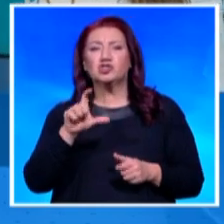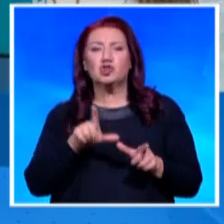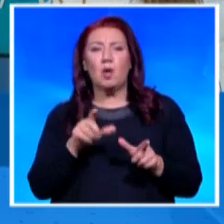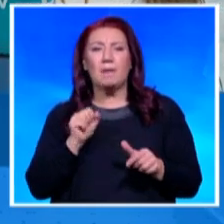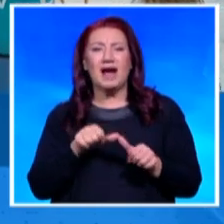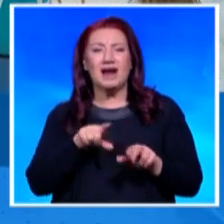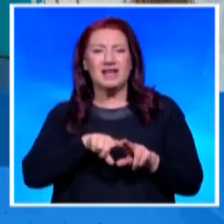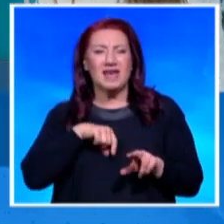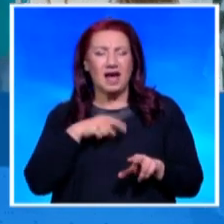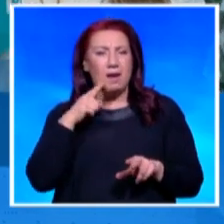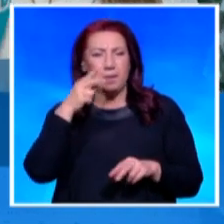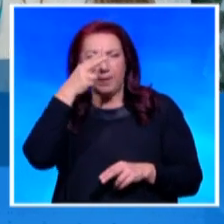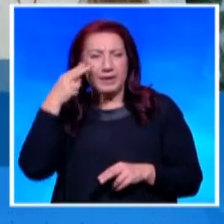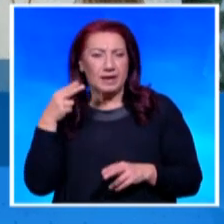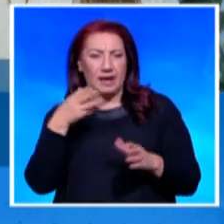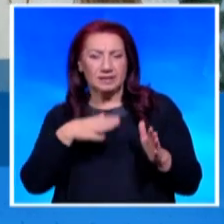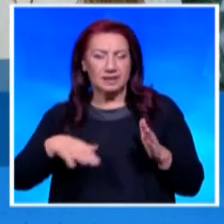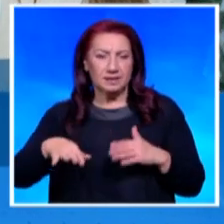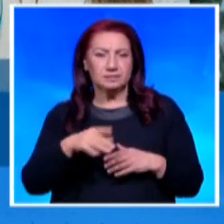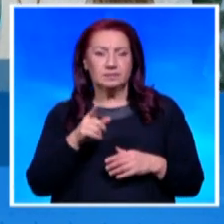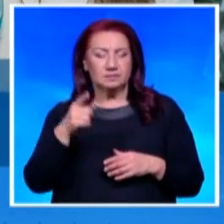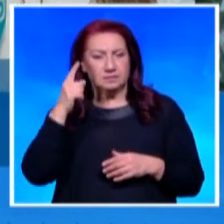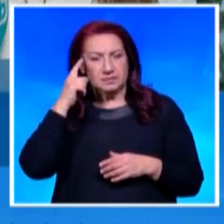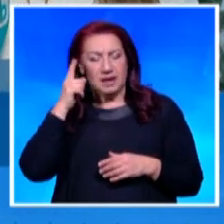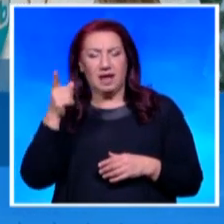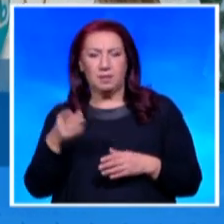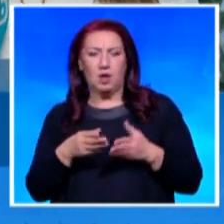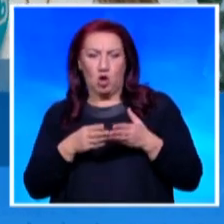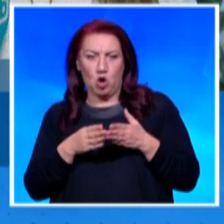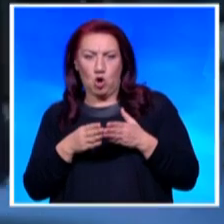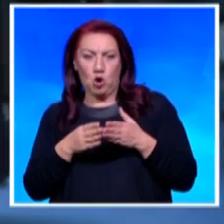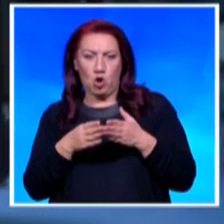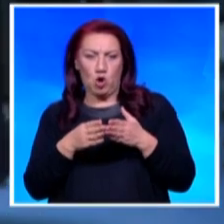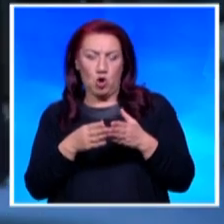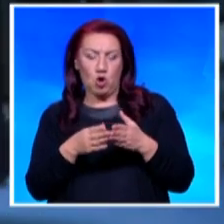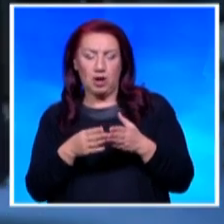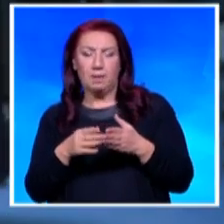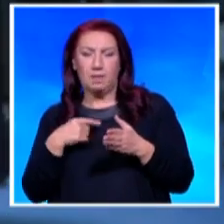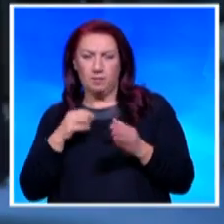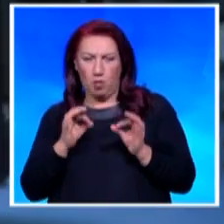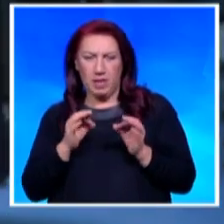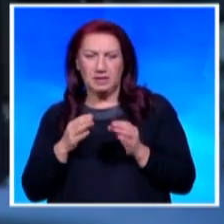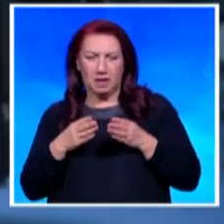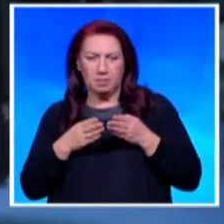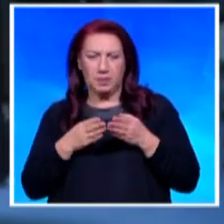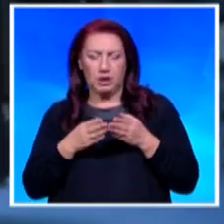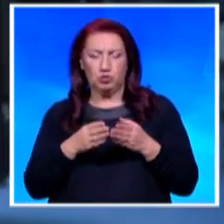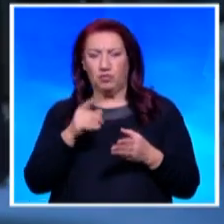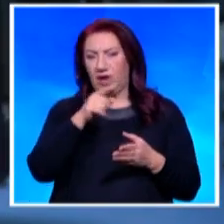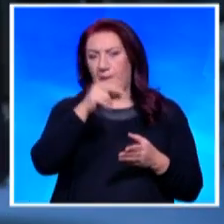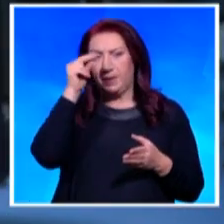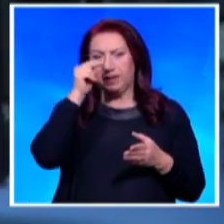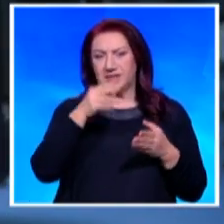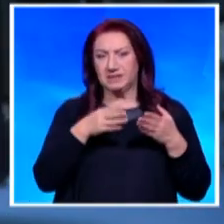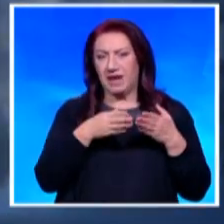че корабът Виктория се придвижва към корабът, който се предполага, че е отвлечен от пирати. В ход